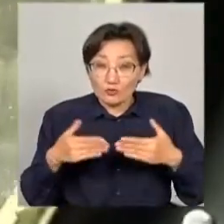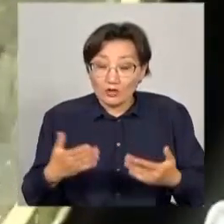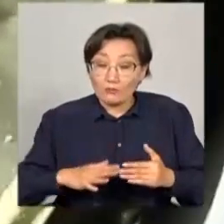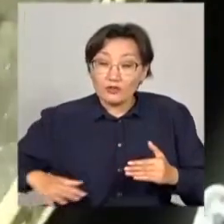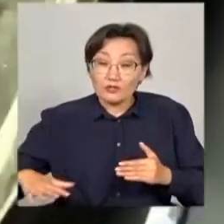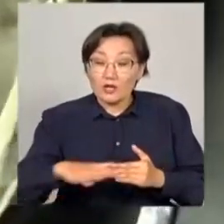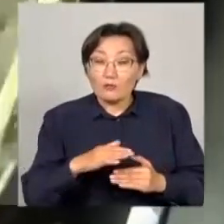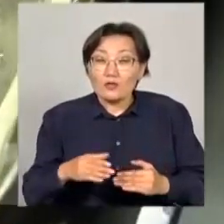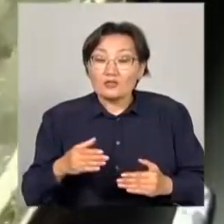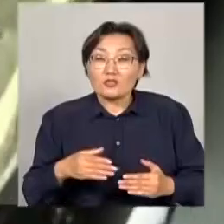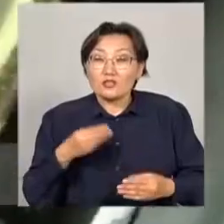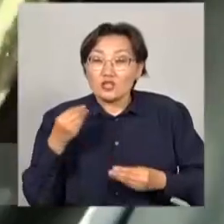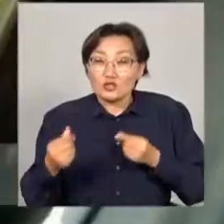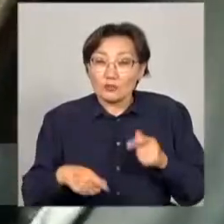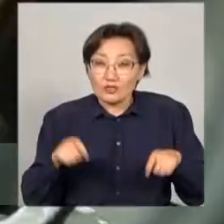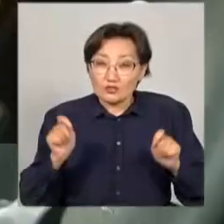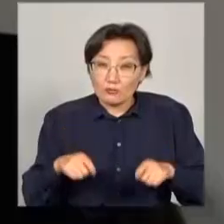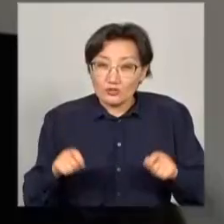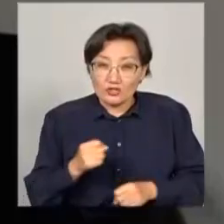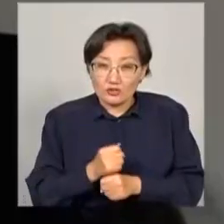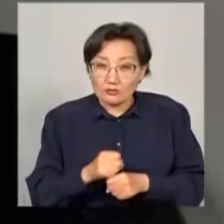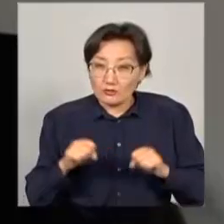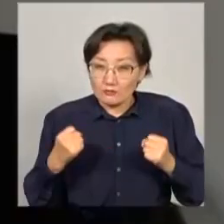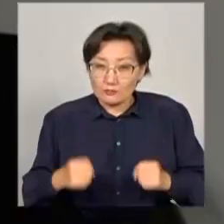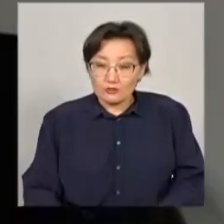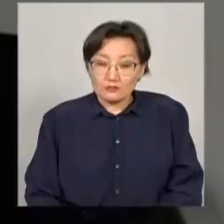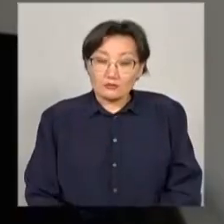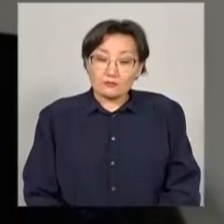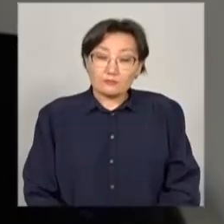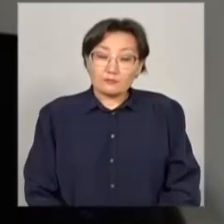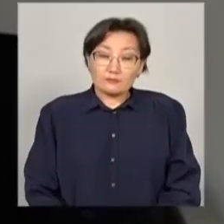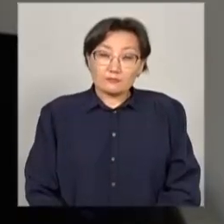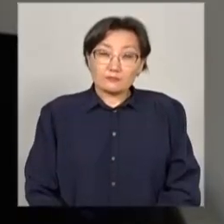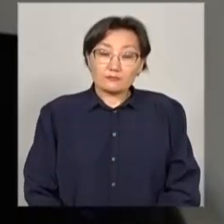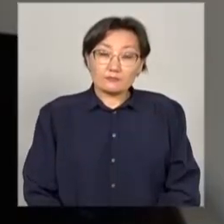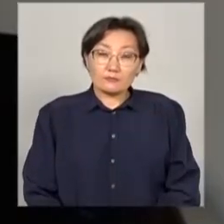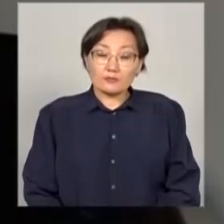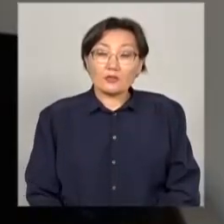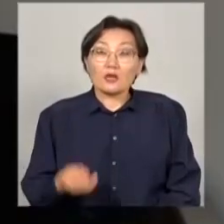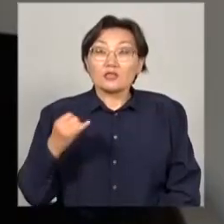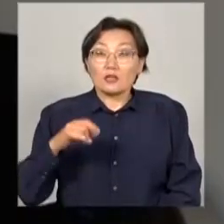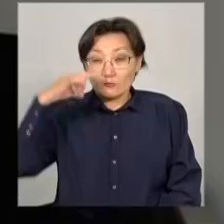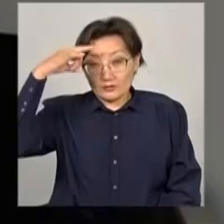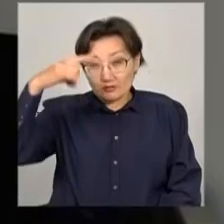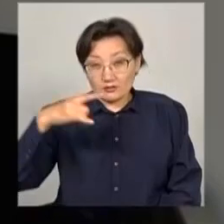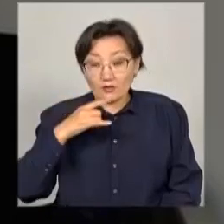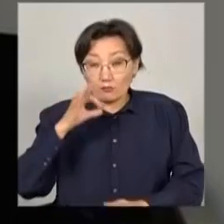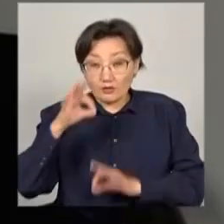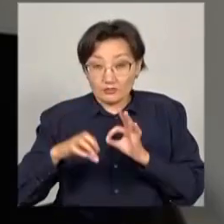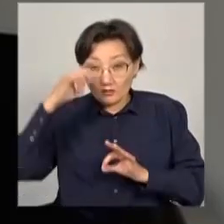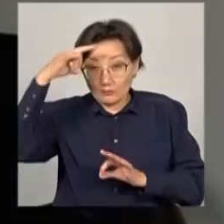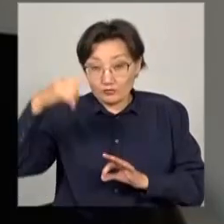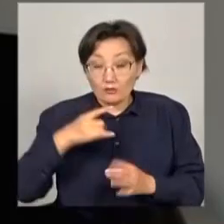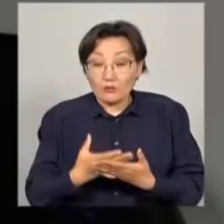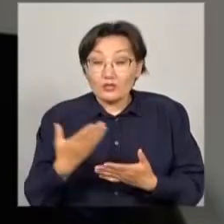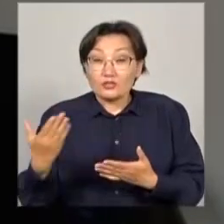аймақтарда жасанды жаңбыр жаудыру мүмкін емес. Южный Казахстан, Западный Казахстан. Оңтүстік Қазақстан мен Батыс Қазақстанды мысал қалсақ,